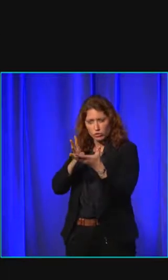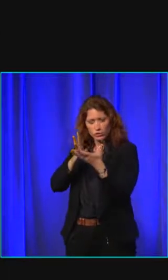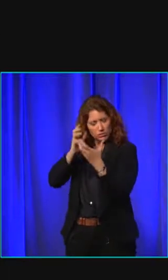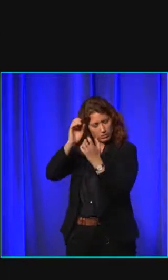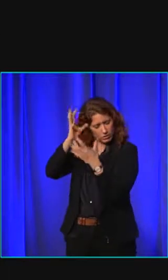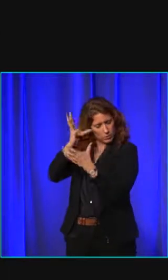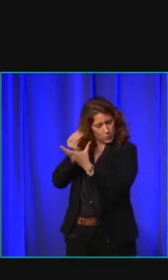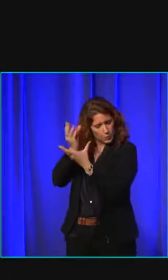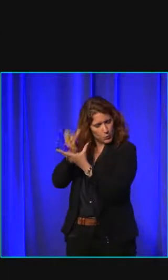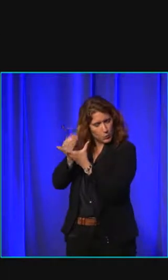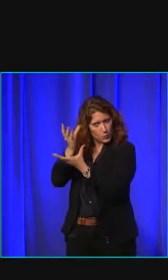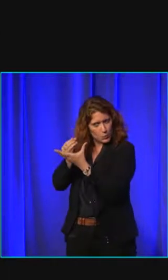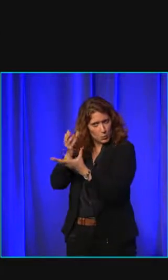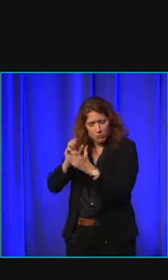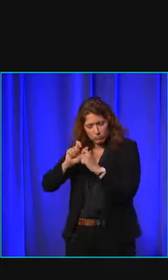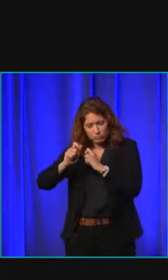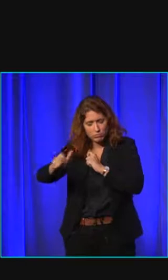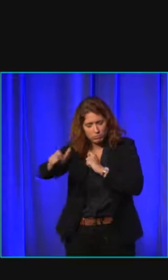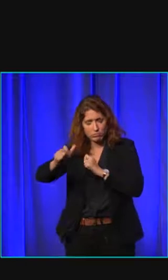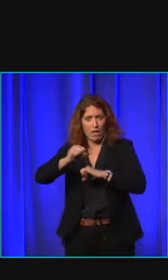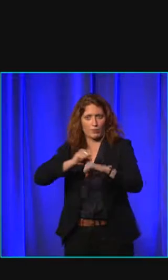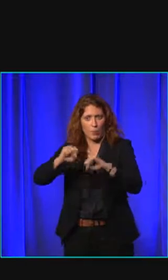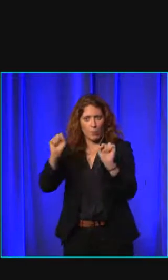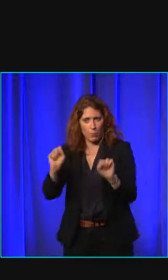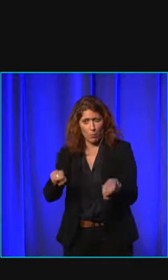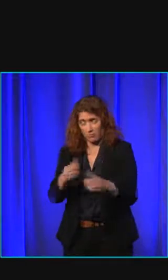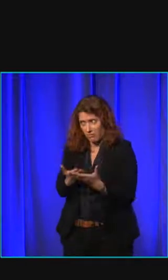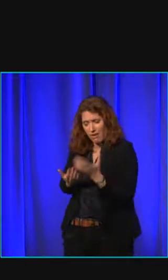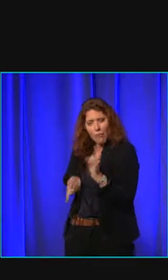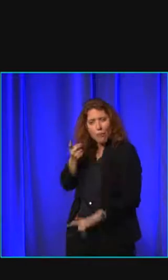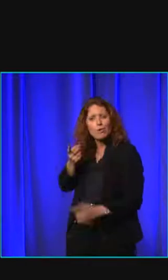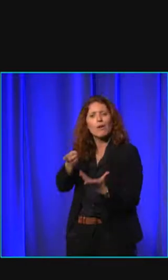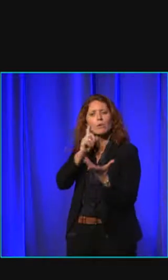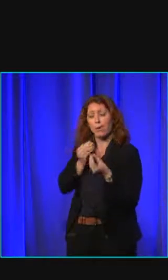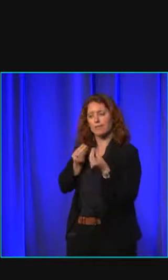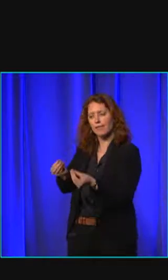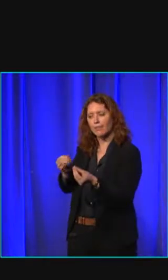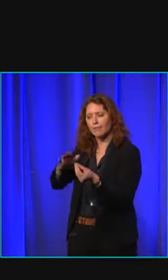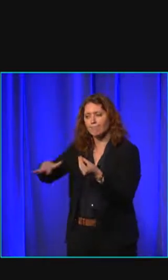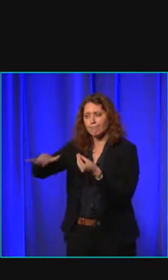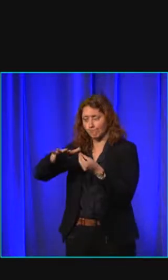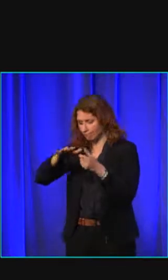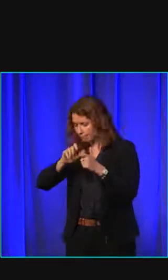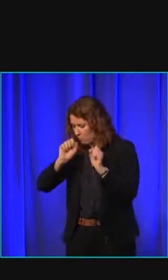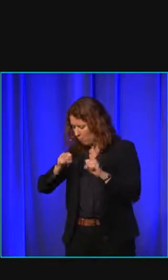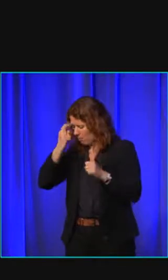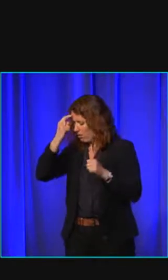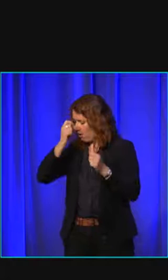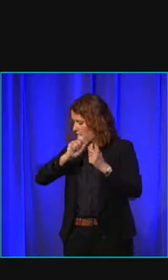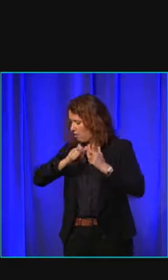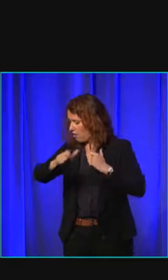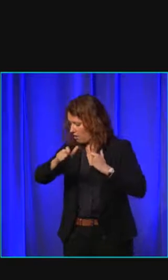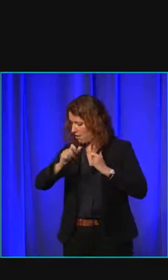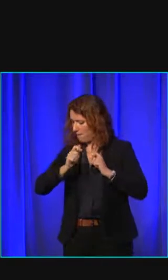cette intégration multisensorielle est importante parce qu'elle va permettre la planification et le contrôle